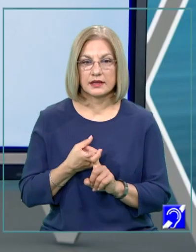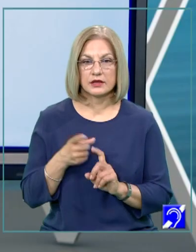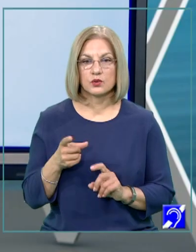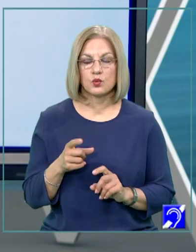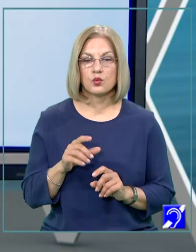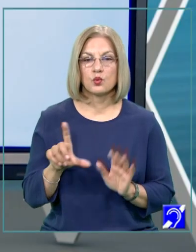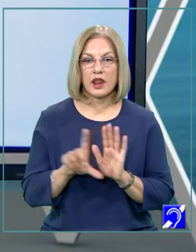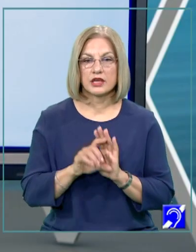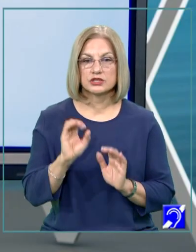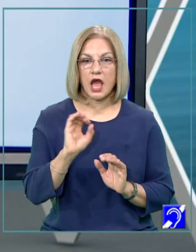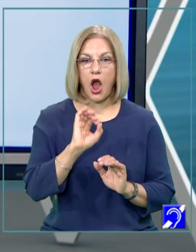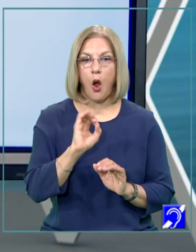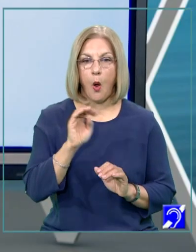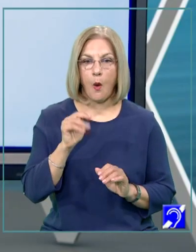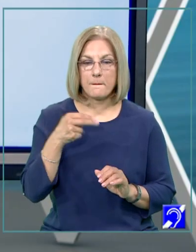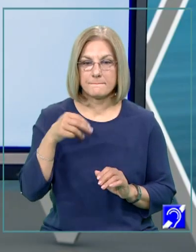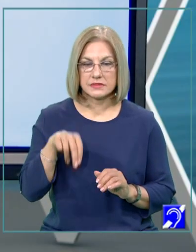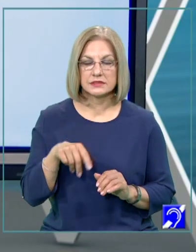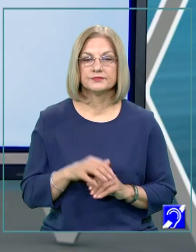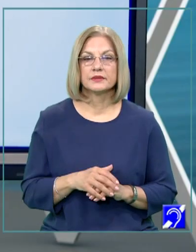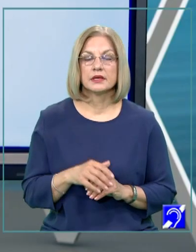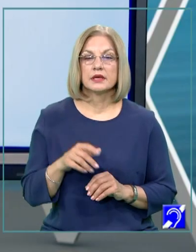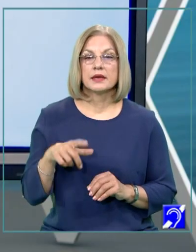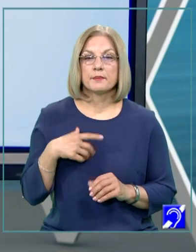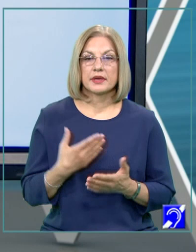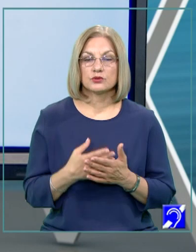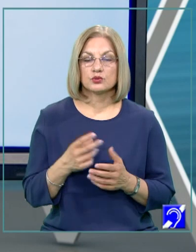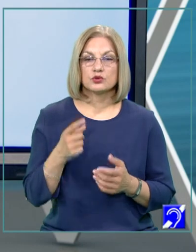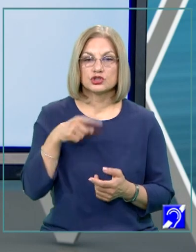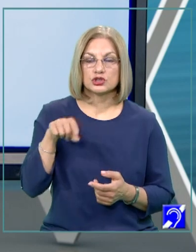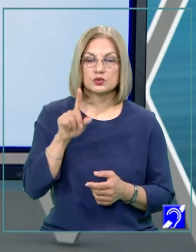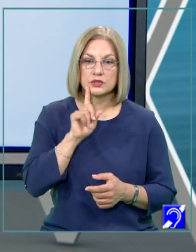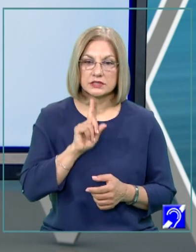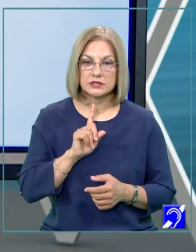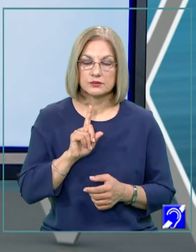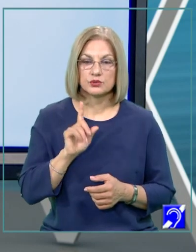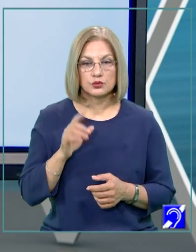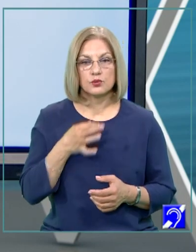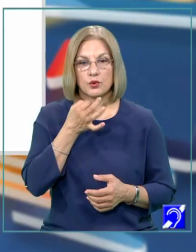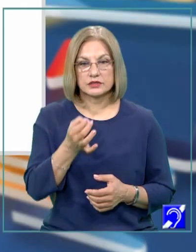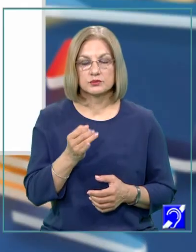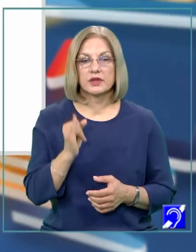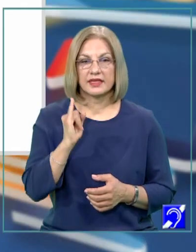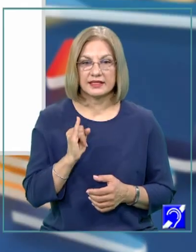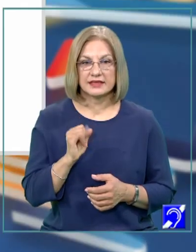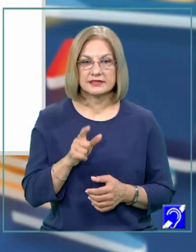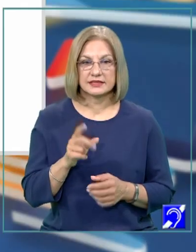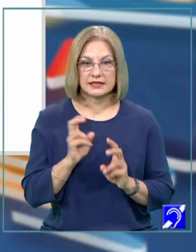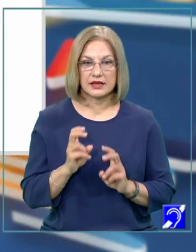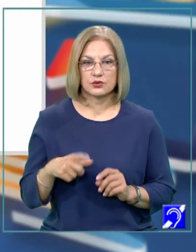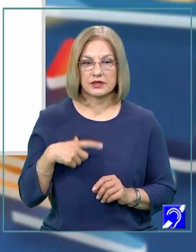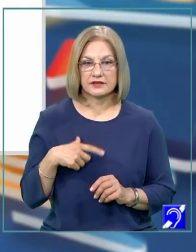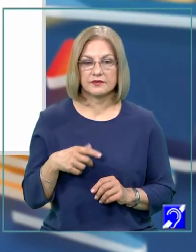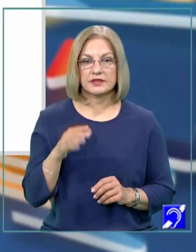lui ohm scrisă pentru un circuit simplu putem exprima intensitatea curentului ca